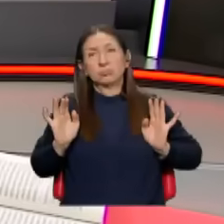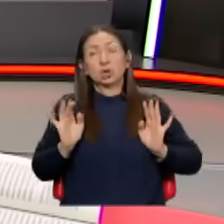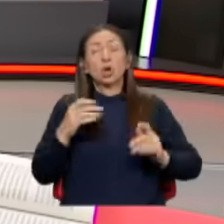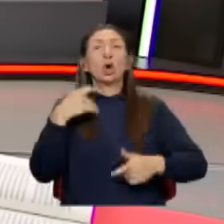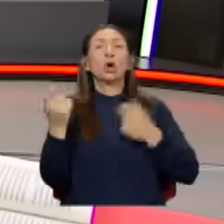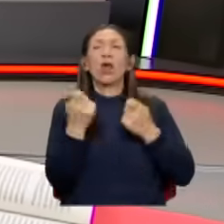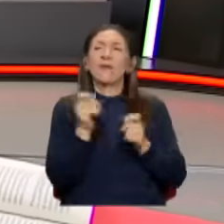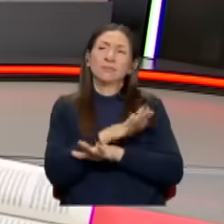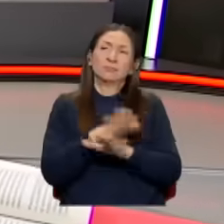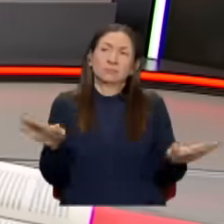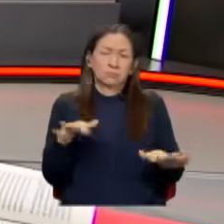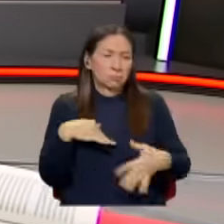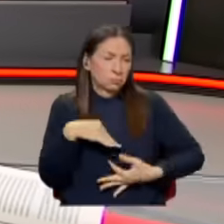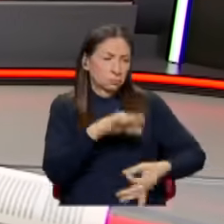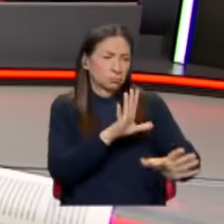Görevimi yaptım.